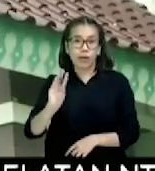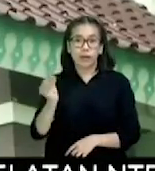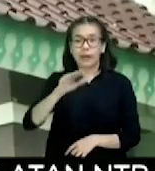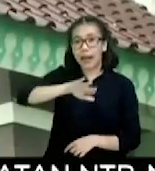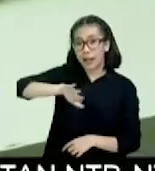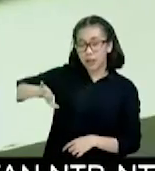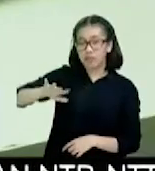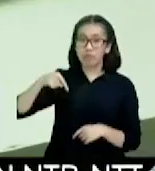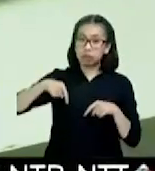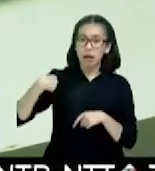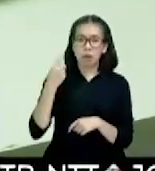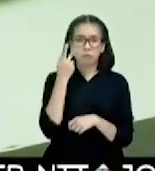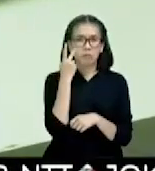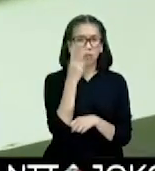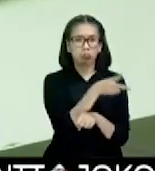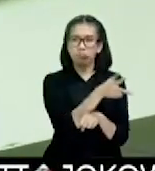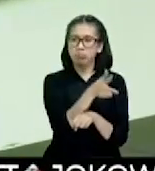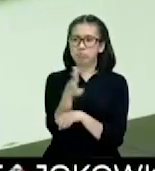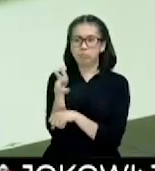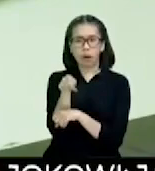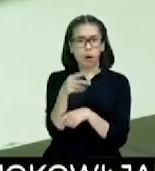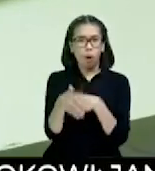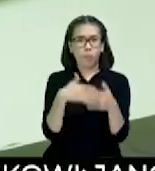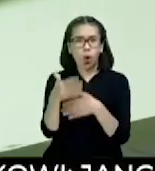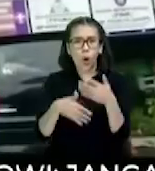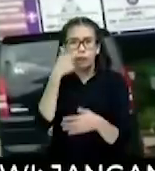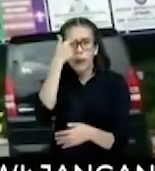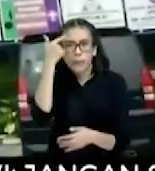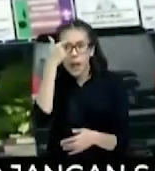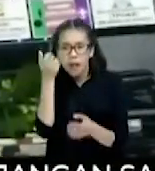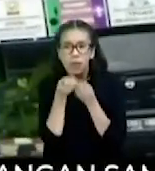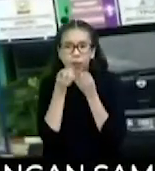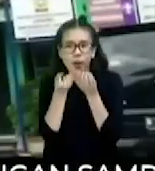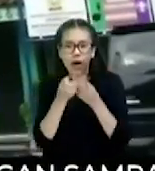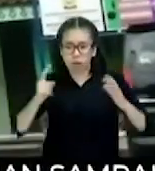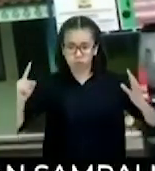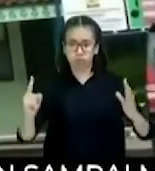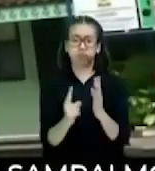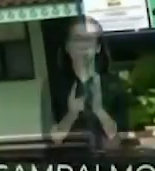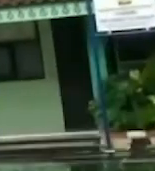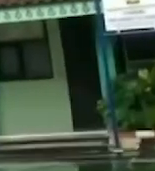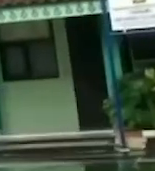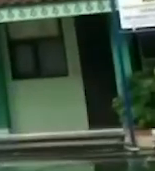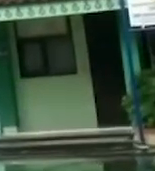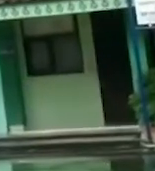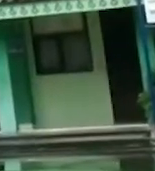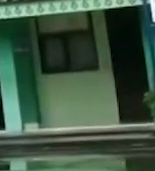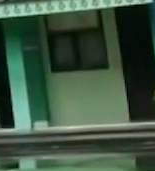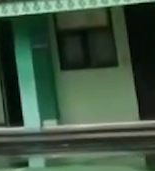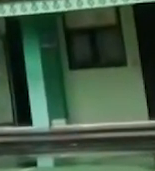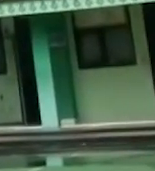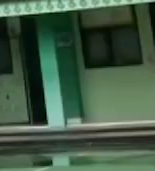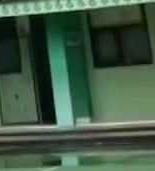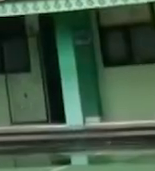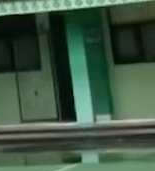ini kami melihat bahwa tidak adanya kegiatan pembelajaran tatap muka 100%, dan kami melihat memang ini tidak ada aktivitas siswa,